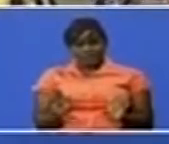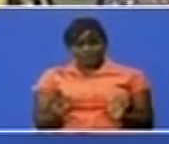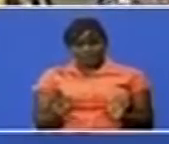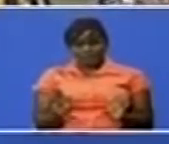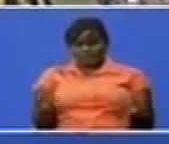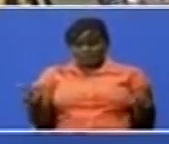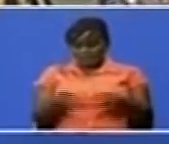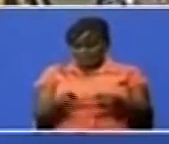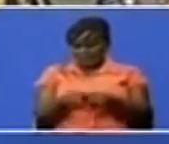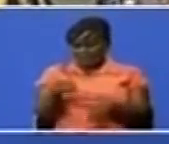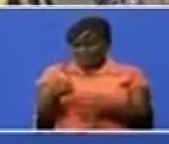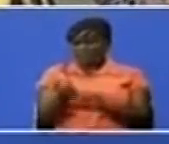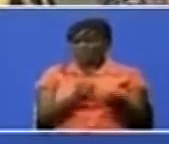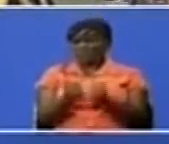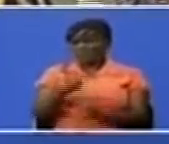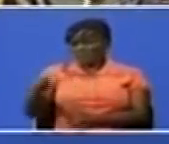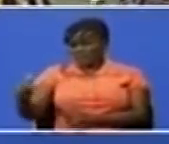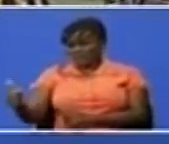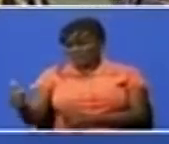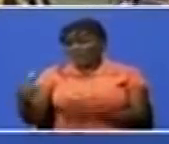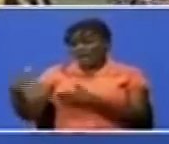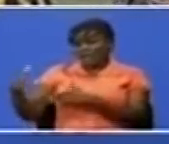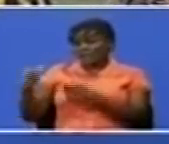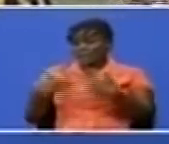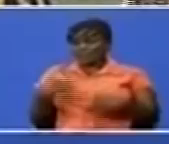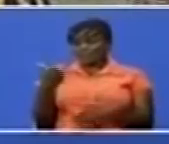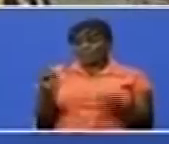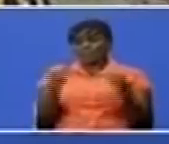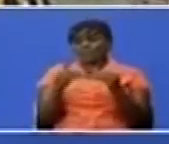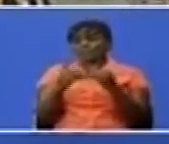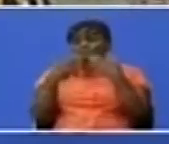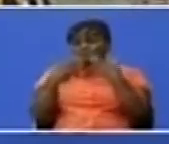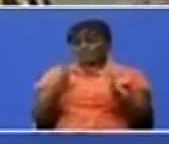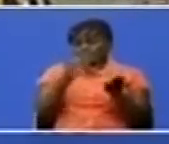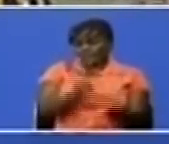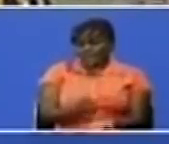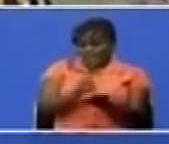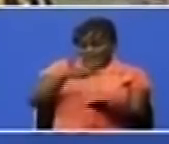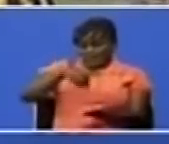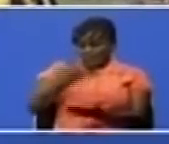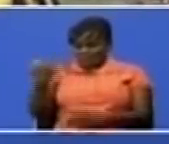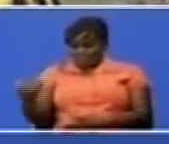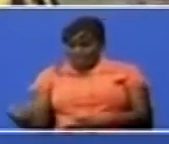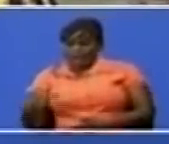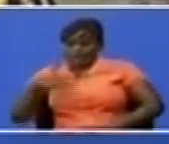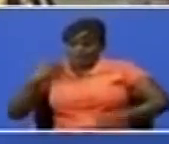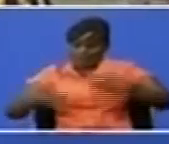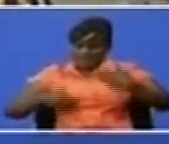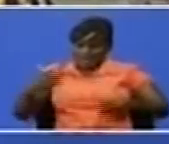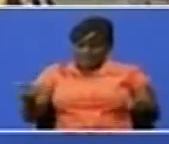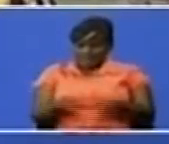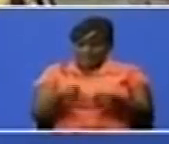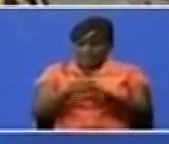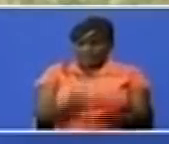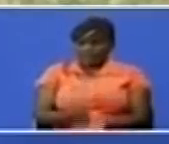apart from pitch. Pia outside pia ni watu tumekuwa nao, so nadhani imetusaidia sisi kama young players. Imetusaidia sana